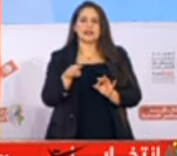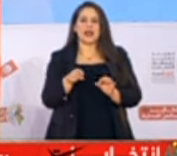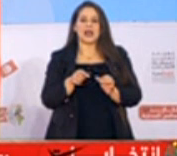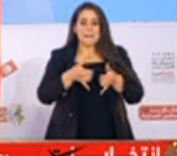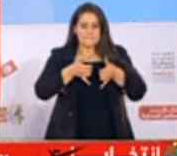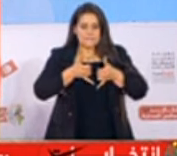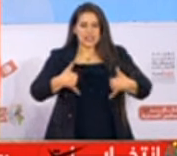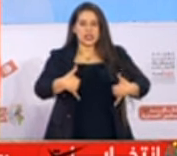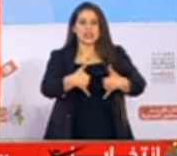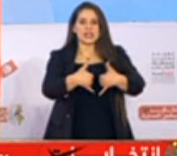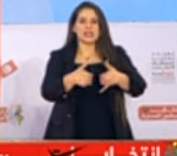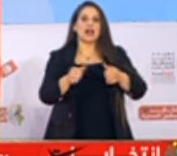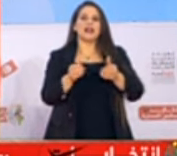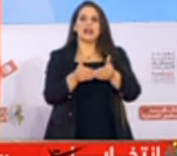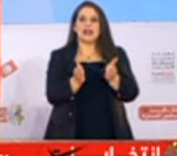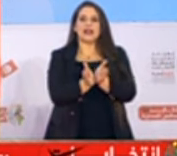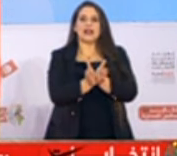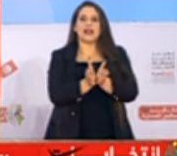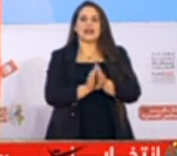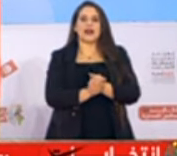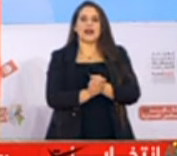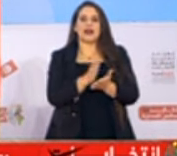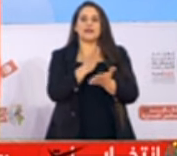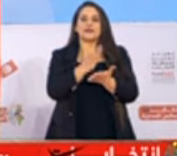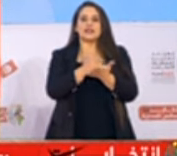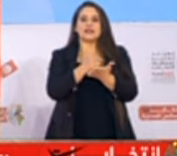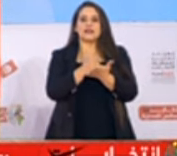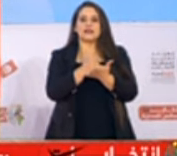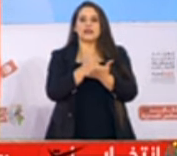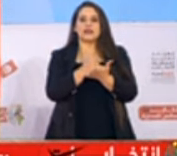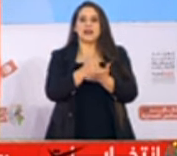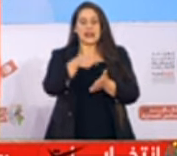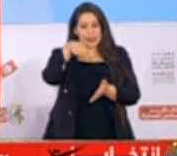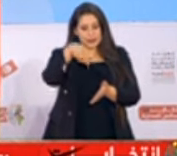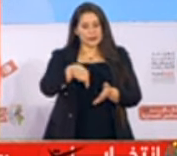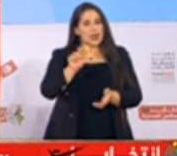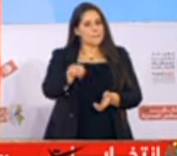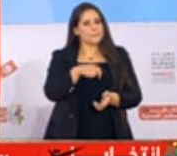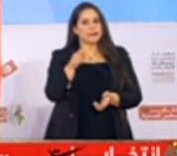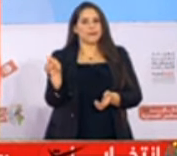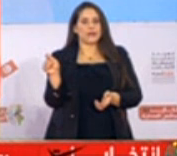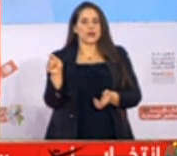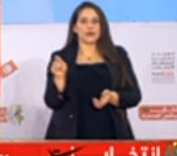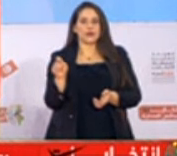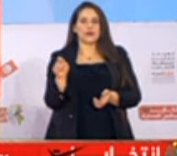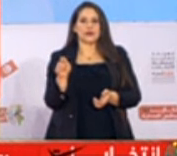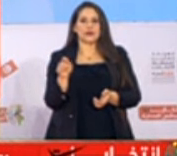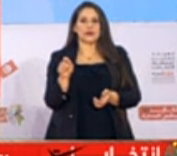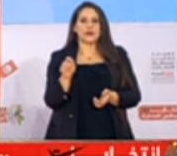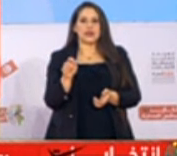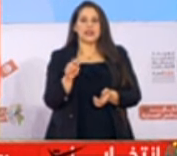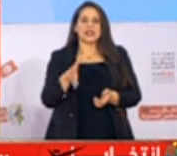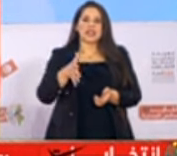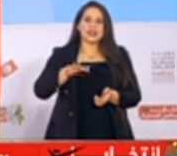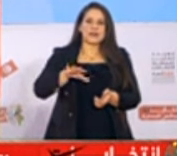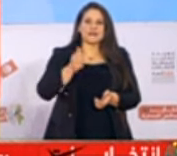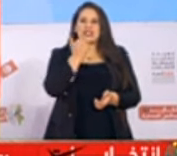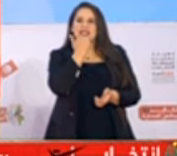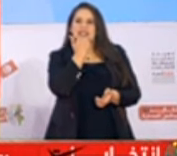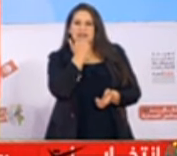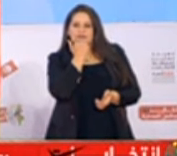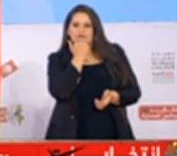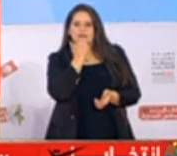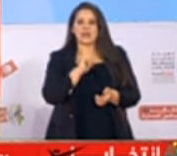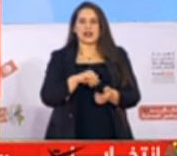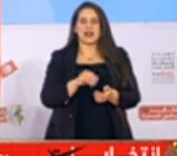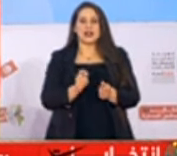في إمكانية متاع إلغاء جزئي أو كلي للأصوات أكيد. وإذا كان ثم مخالفات باش تكون فيها شبهة جرائم انتخابية باش تقع إحالتها